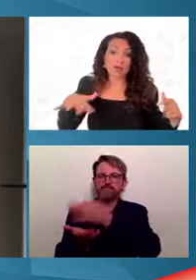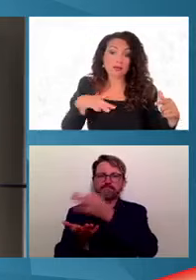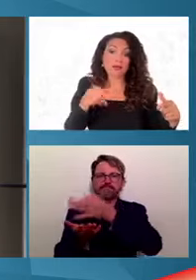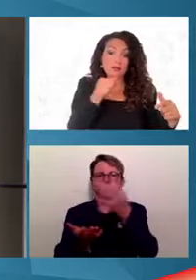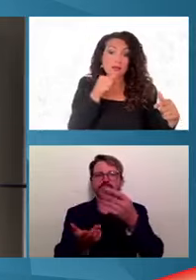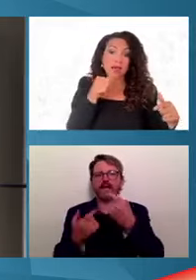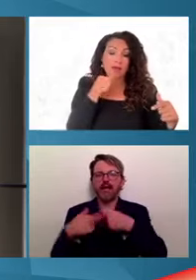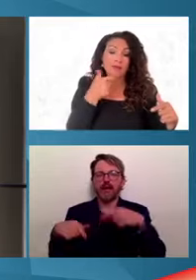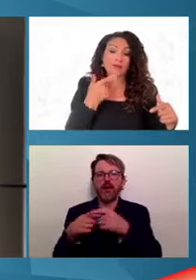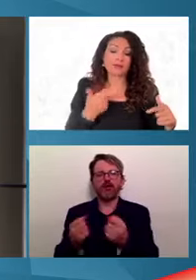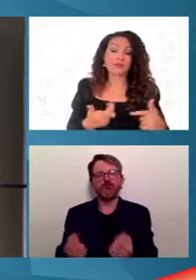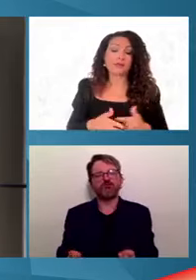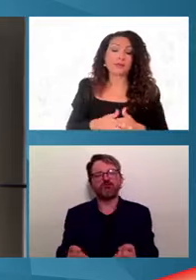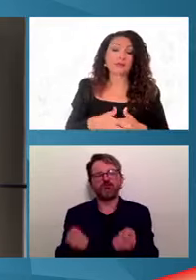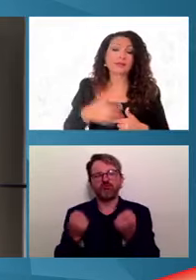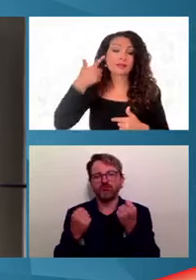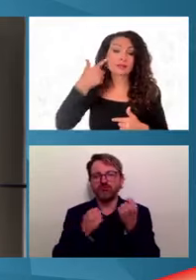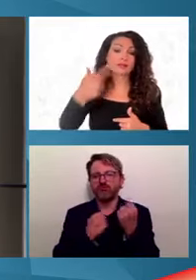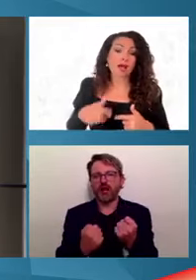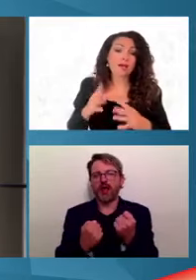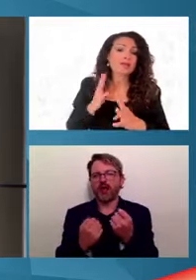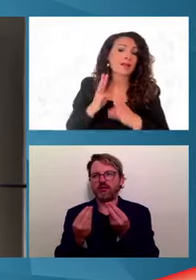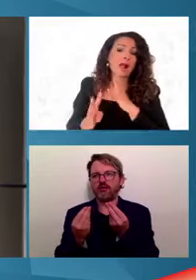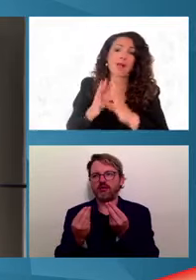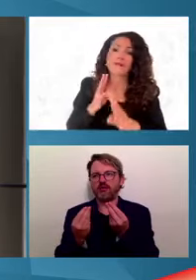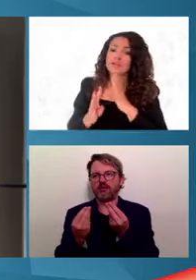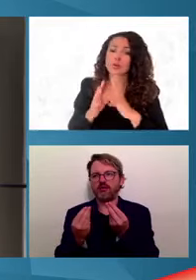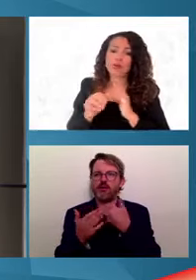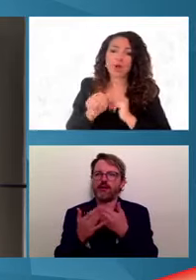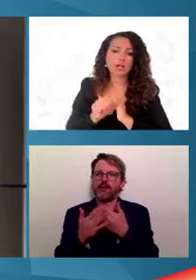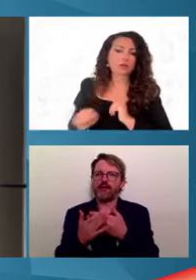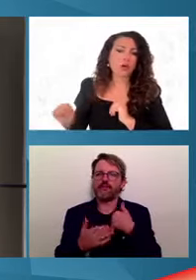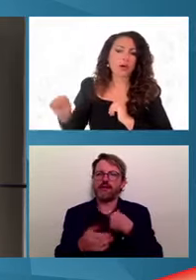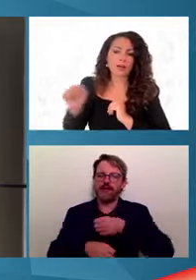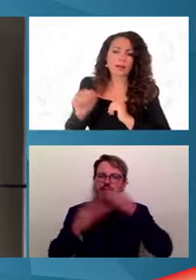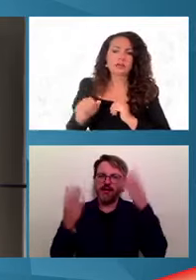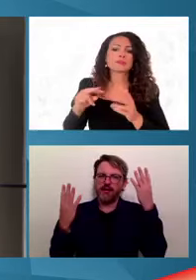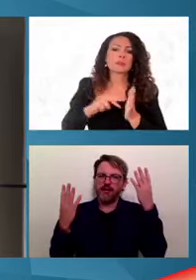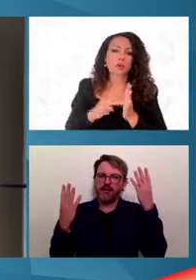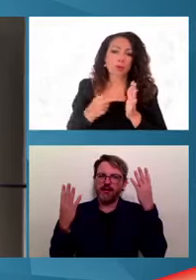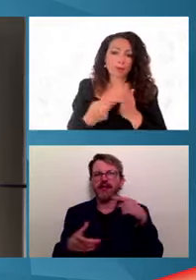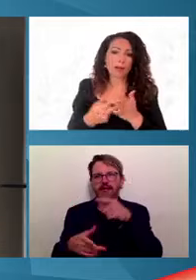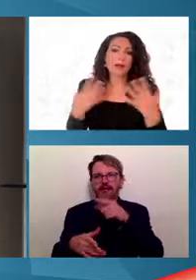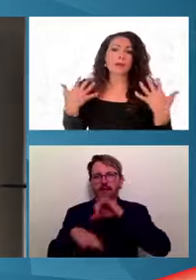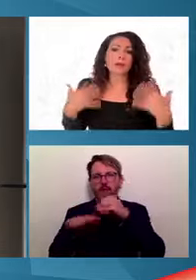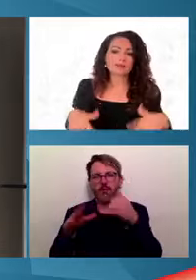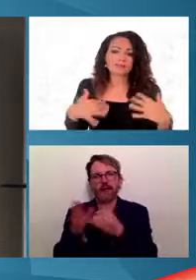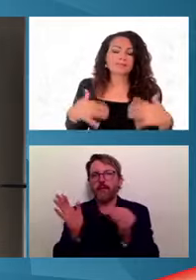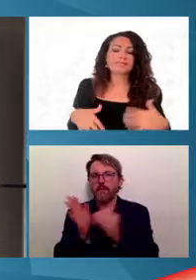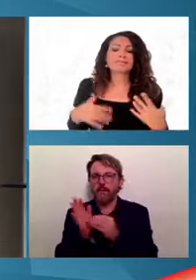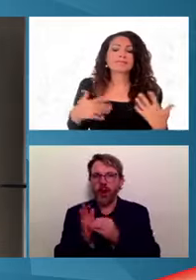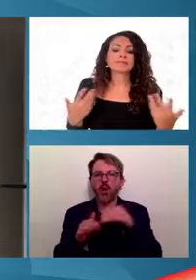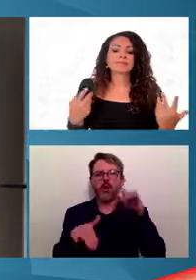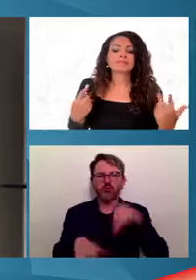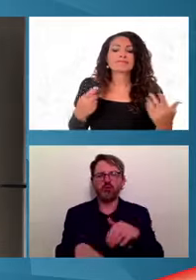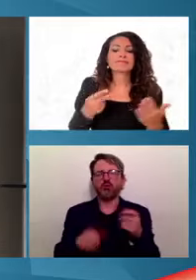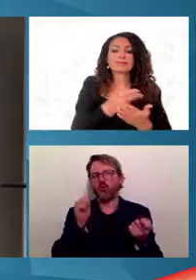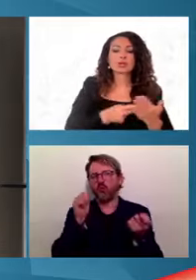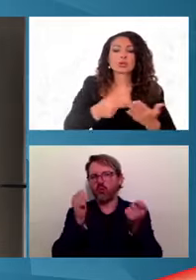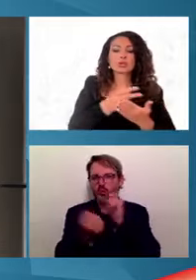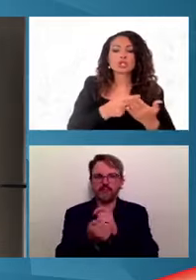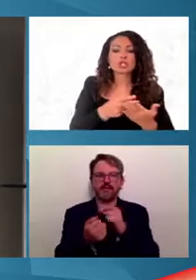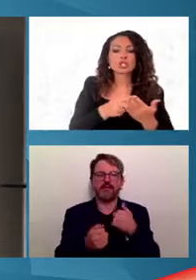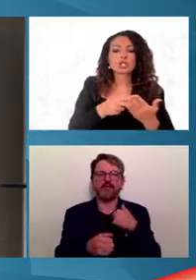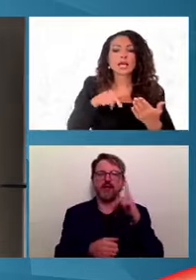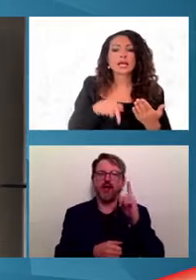Gemeinden Südtirols. Und deswegen ganz, ganz klar, dass wir diese Projekte auch noch brauchen und auch umsetzen werden. Wir haben insgesamt